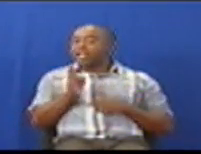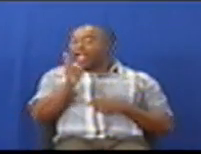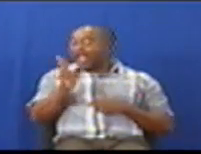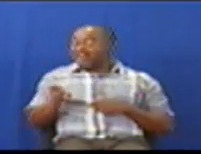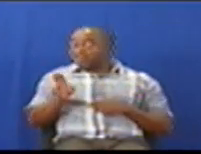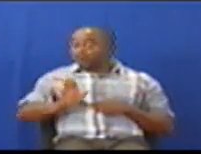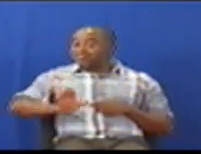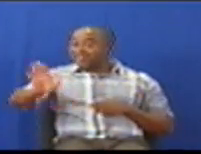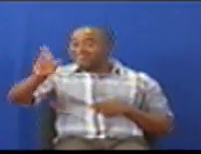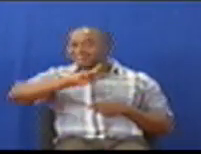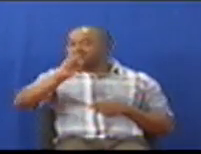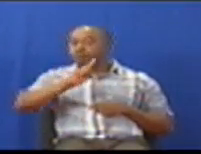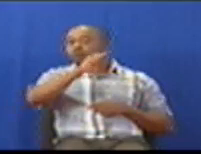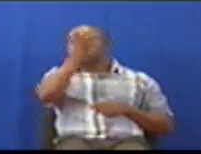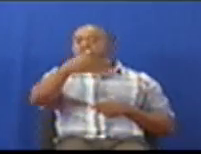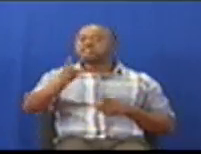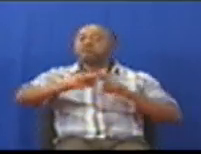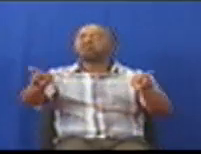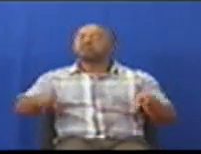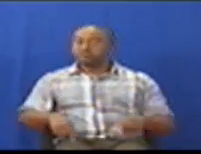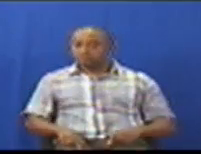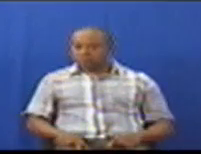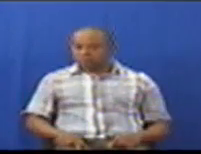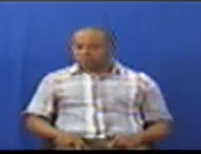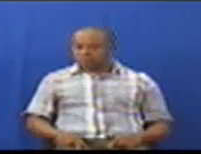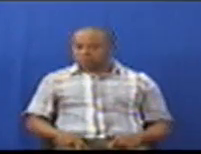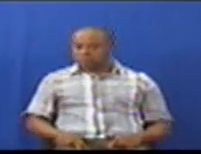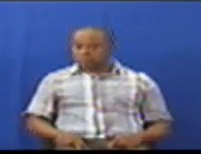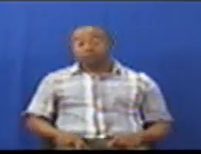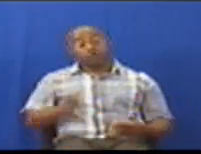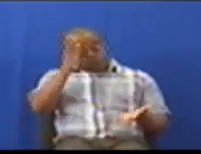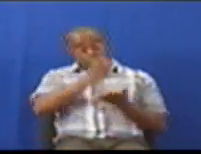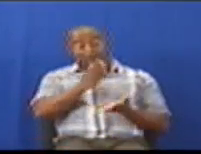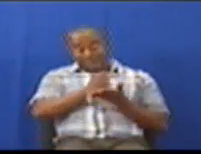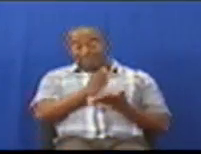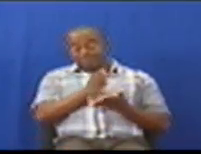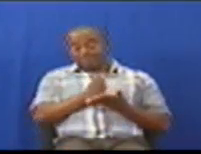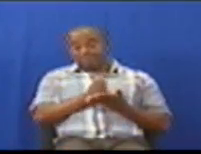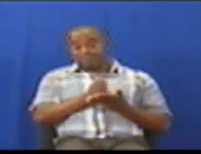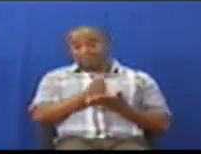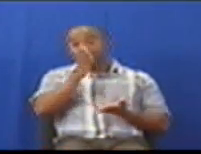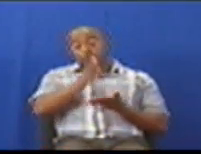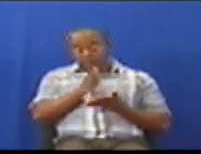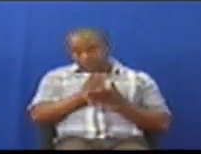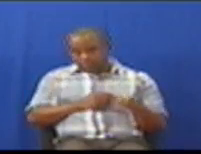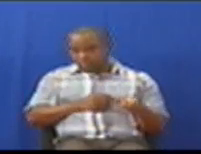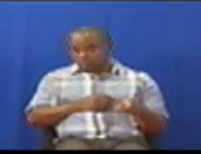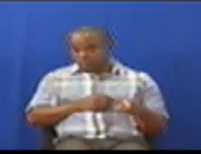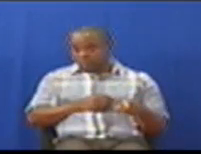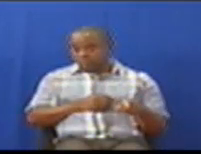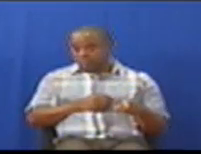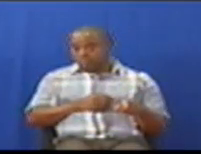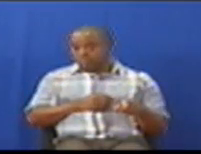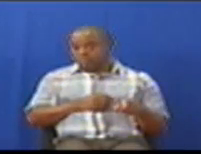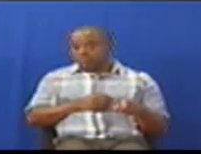Itilima sio Zanzibar. It is true. Yani ni sawa sawa kwamba